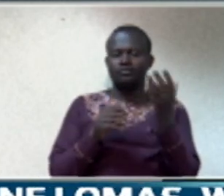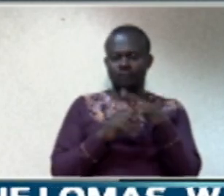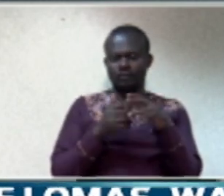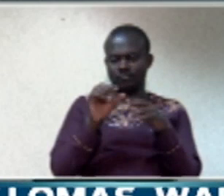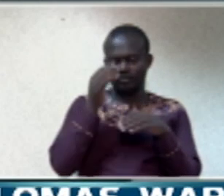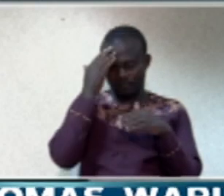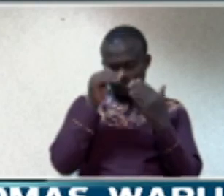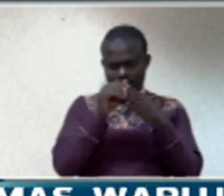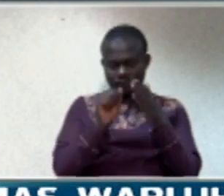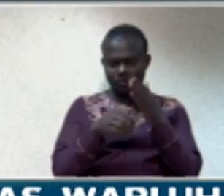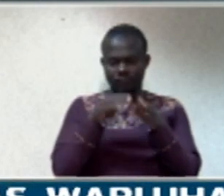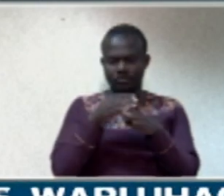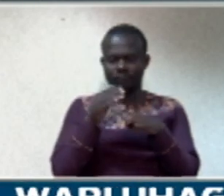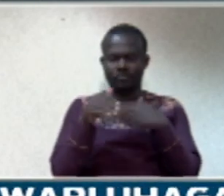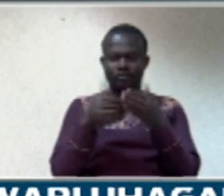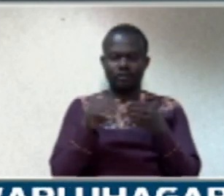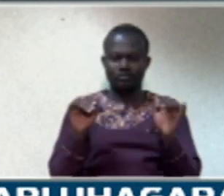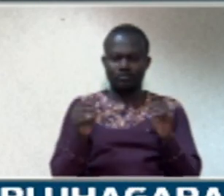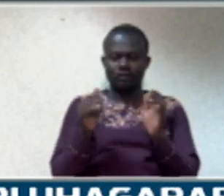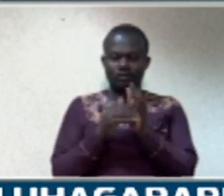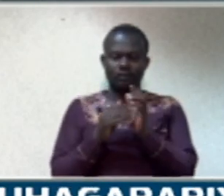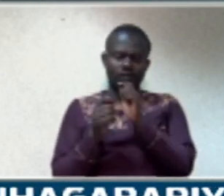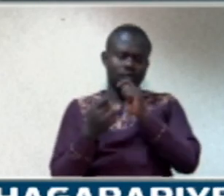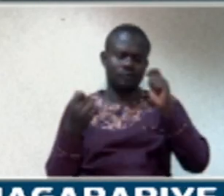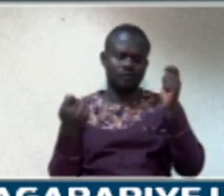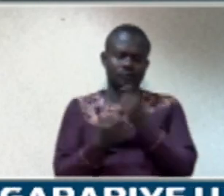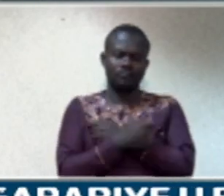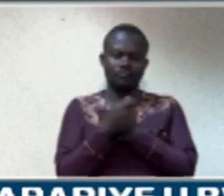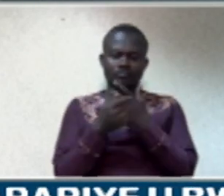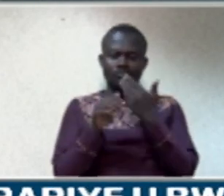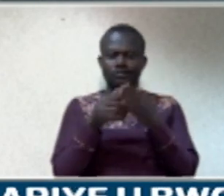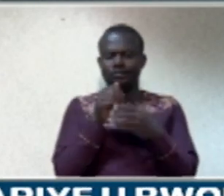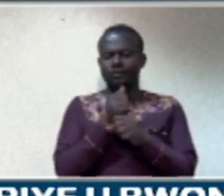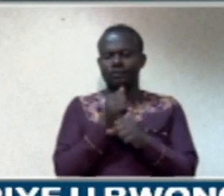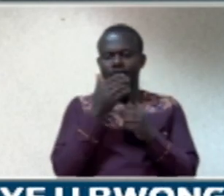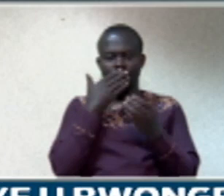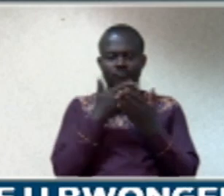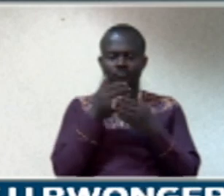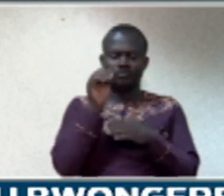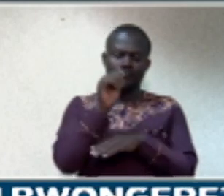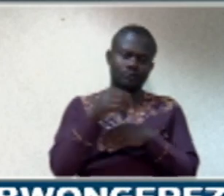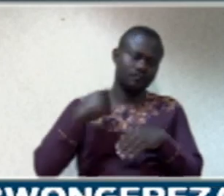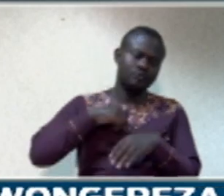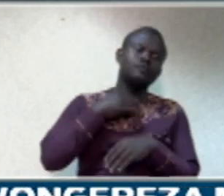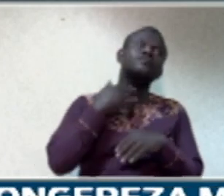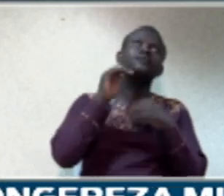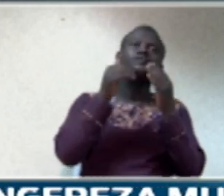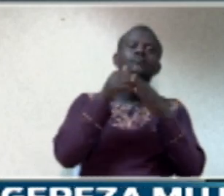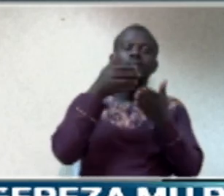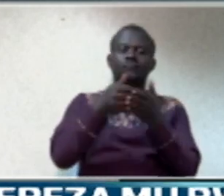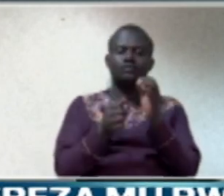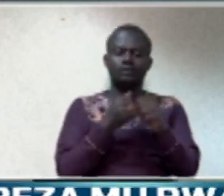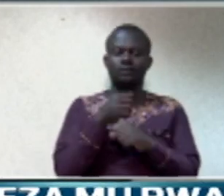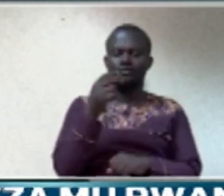kugira ngo twubake tugerageze ndetse tuvugurure ibyo dukora bibe byiza kurushaho turifuza ko muri